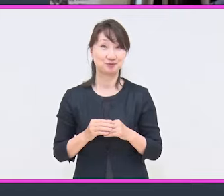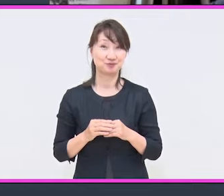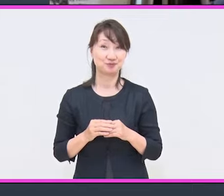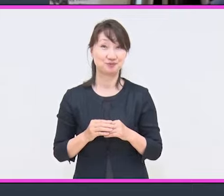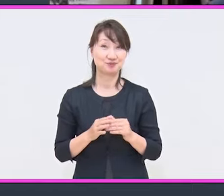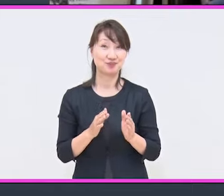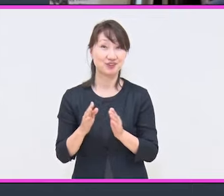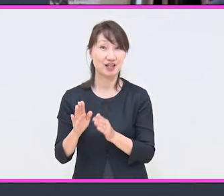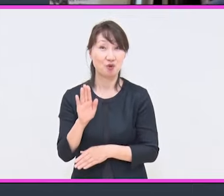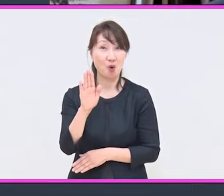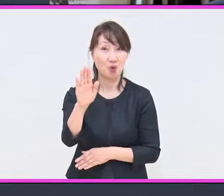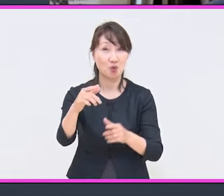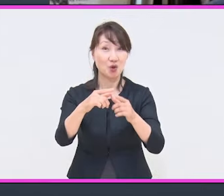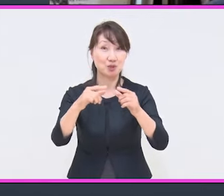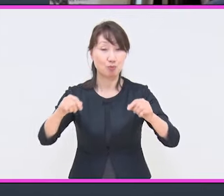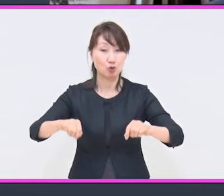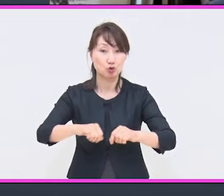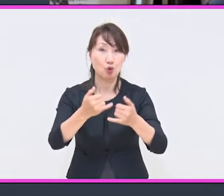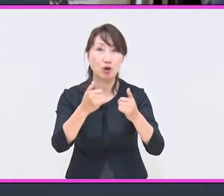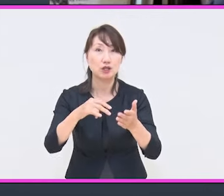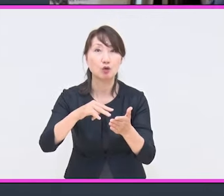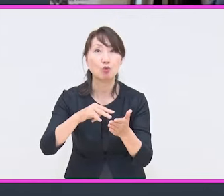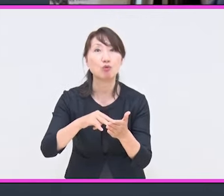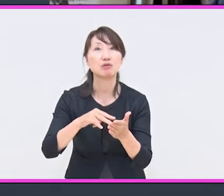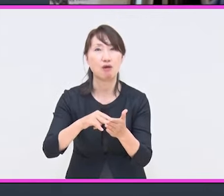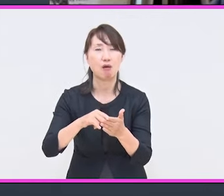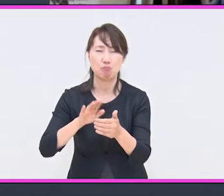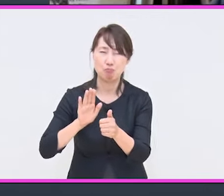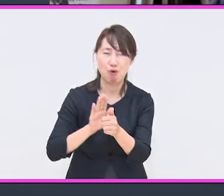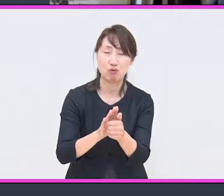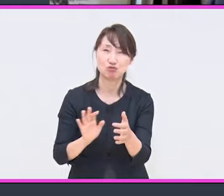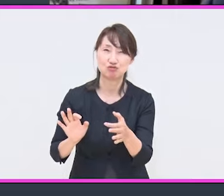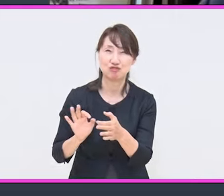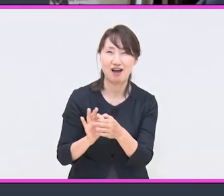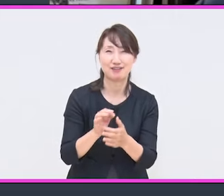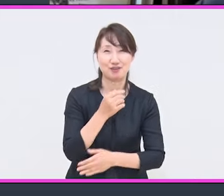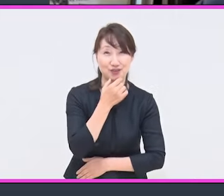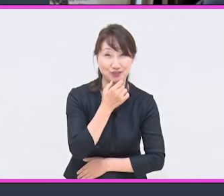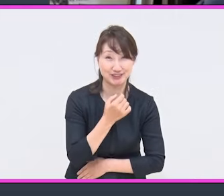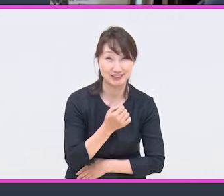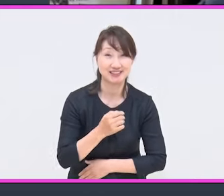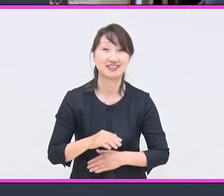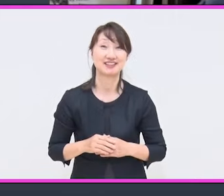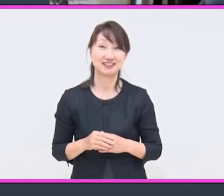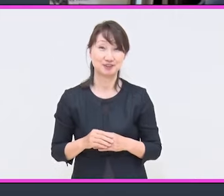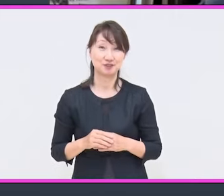really helpful in transforming the lives of people with disabilities in Japan for the future.